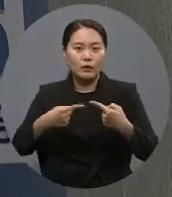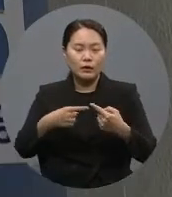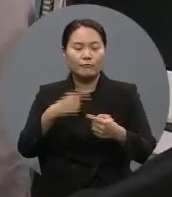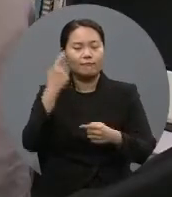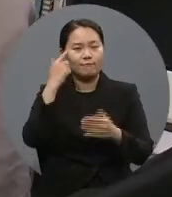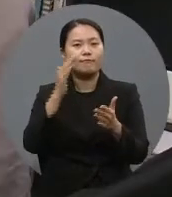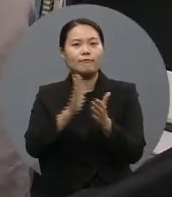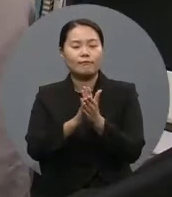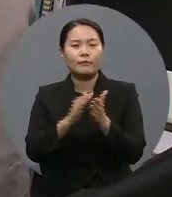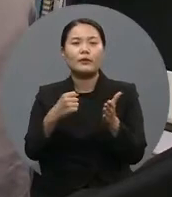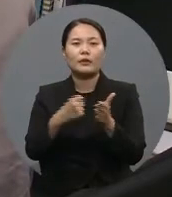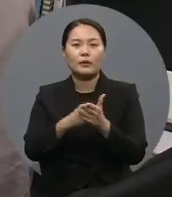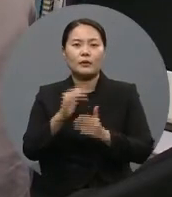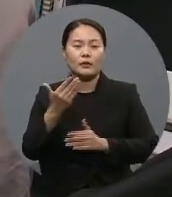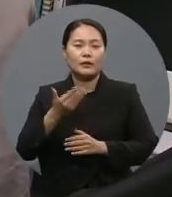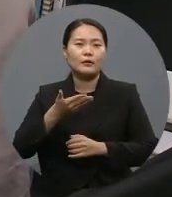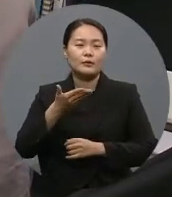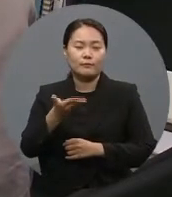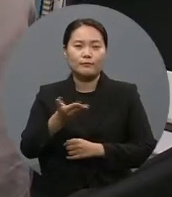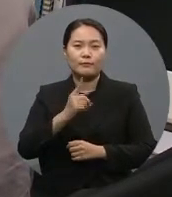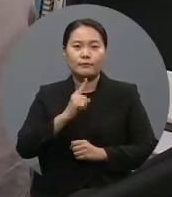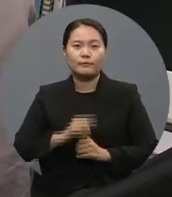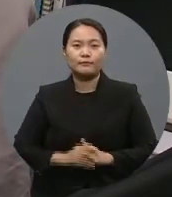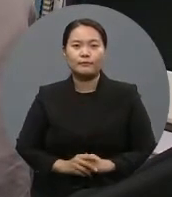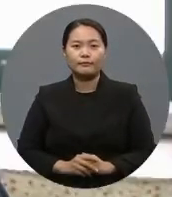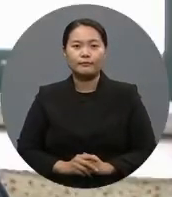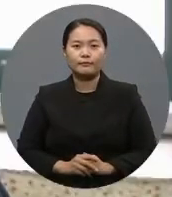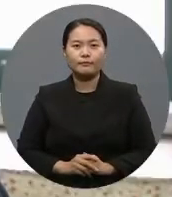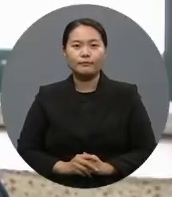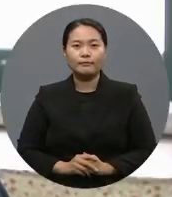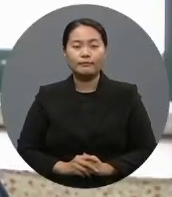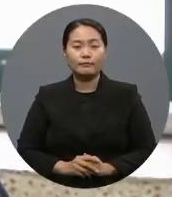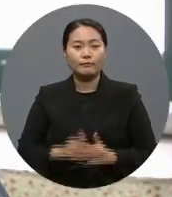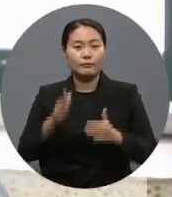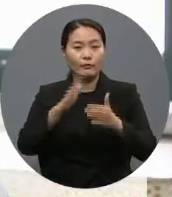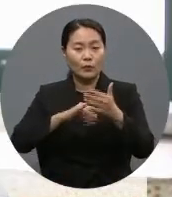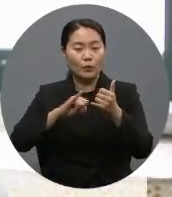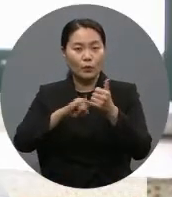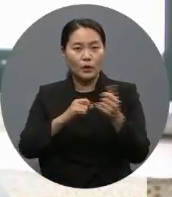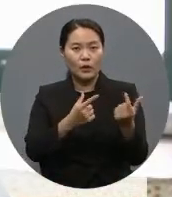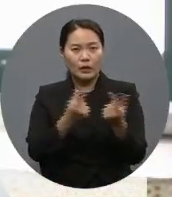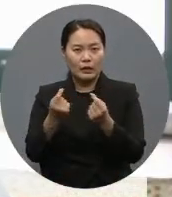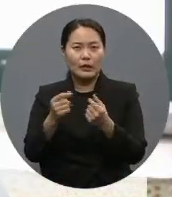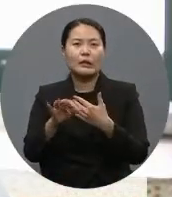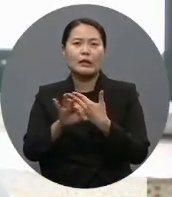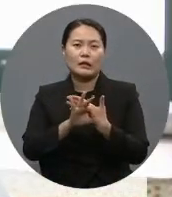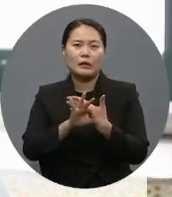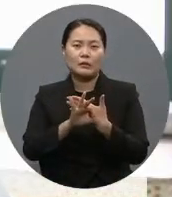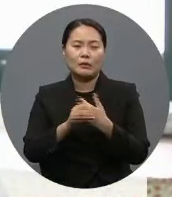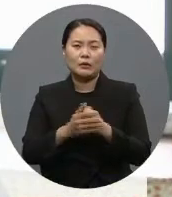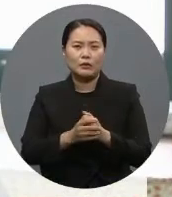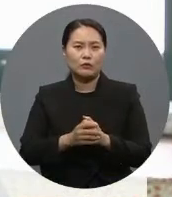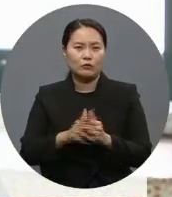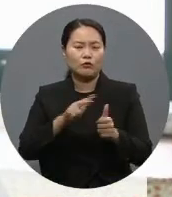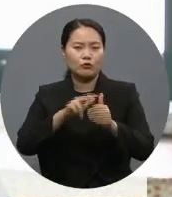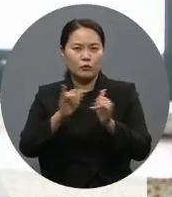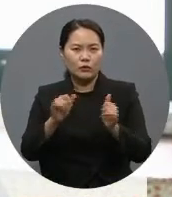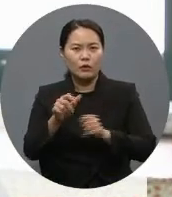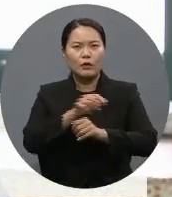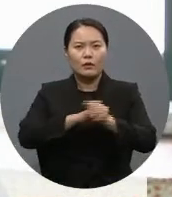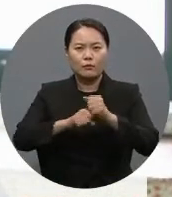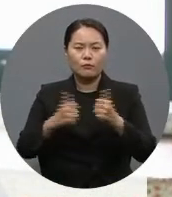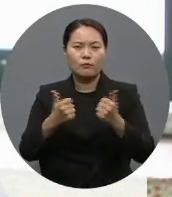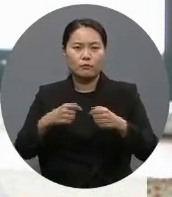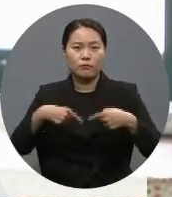결정하게 될 것이라고 밝혔습니다 공격들이 대동소이 하다 면 후보자들의 좀 더 적극적으로 토론에